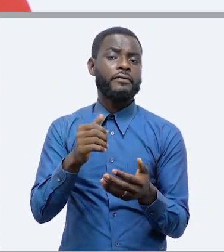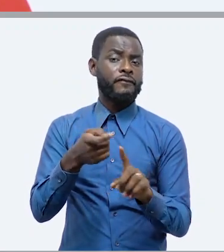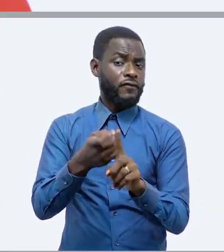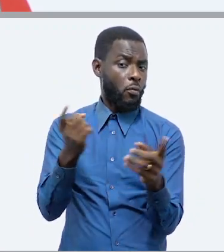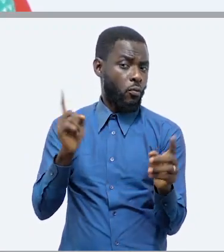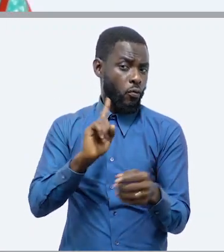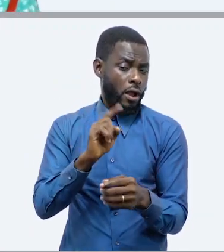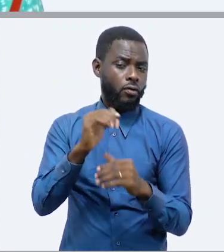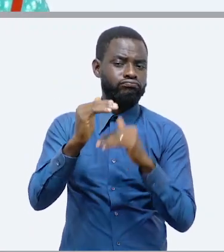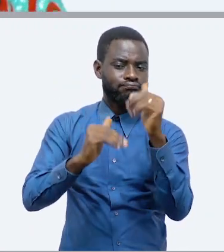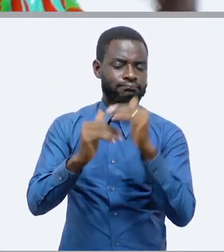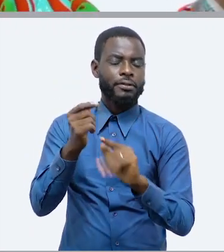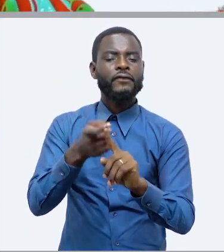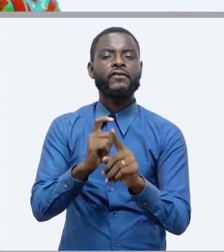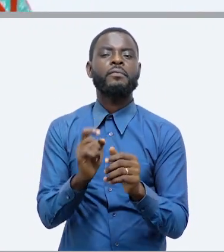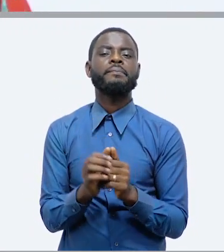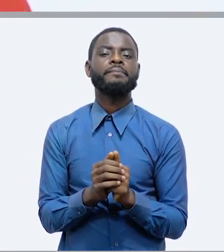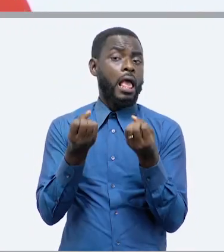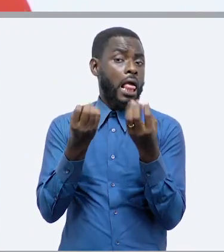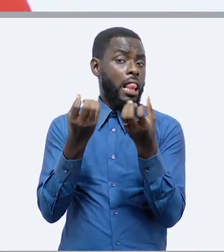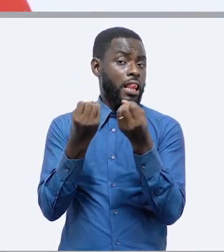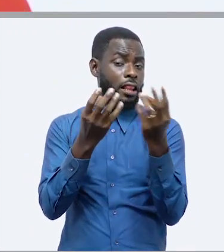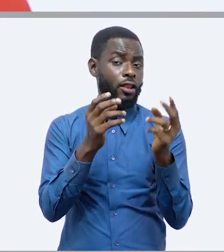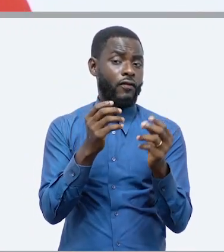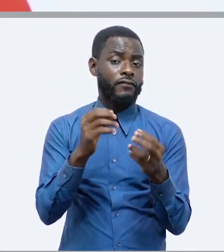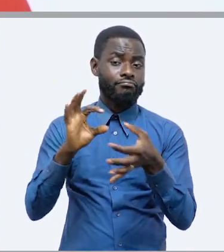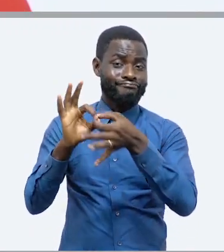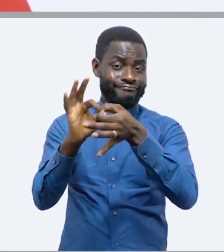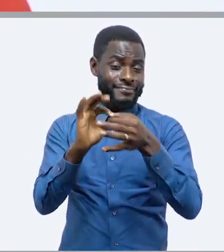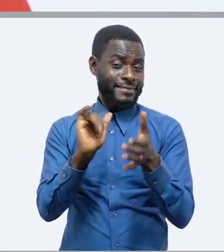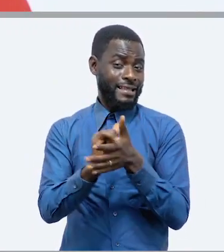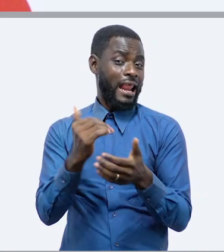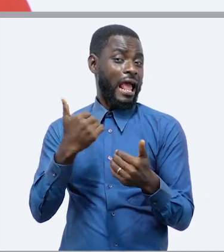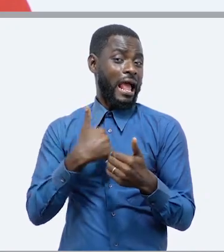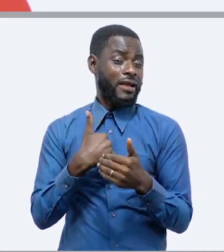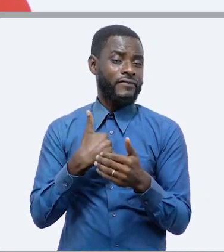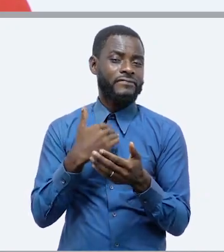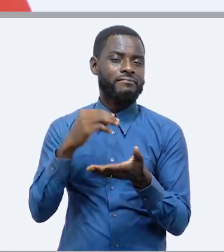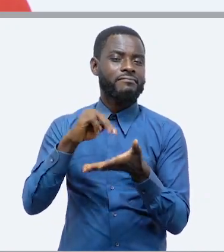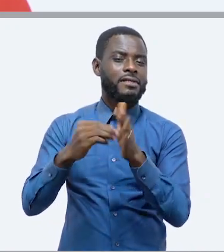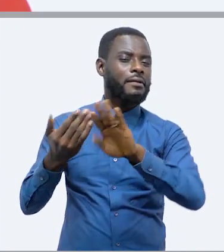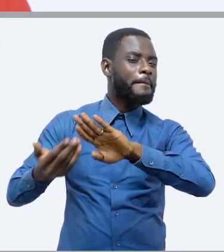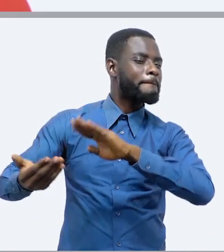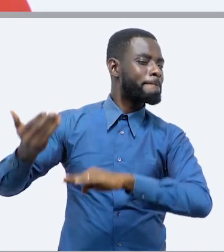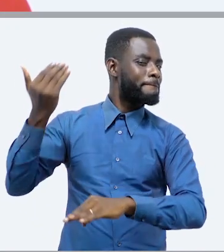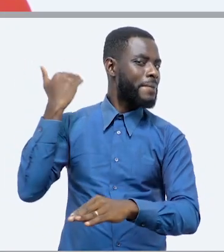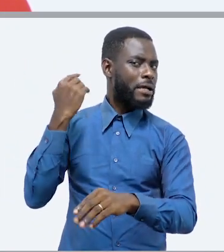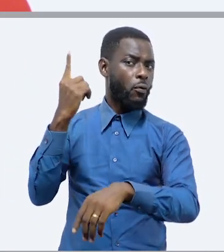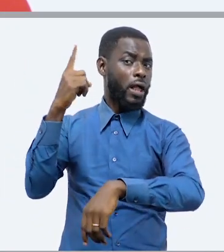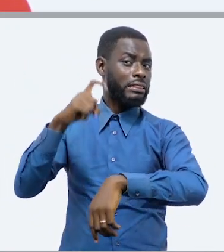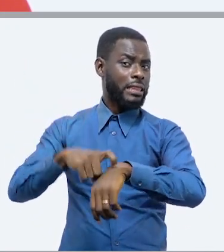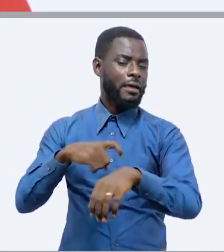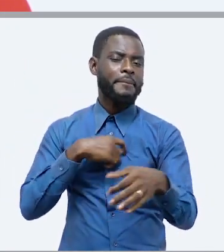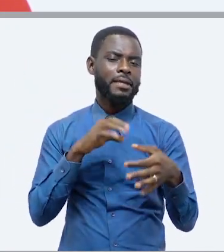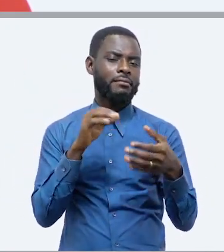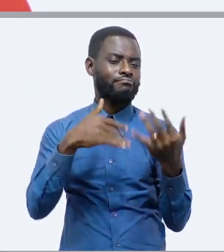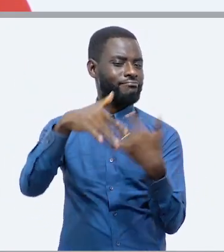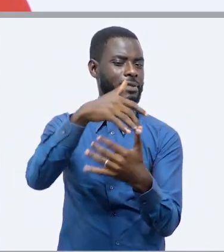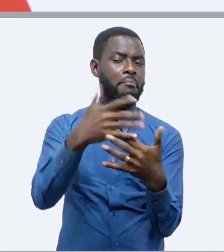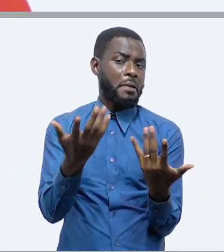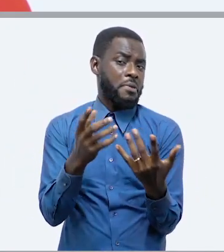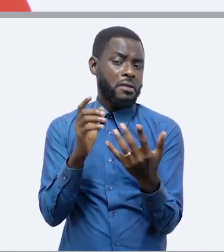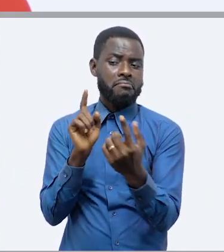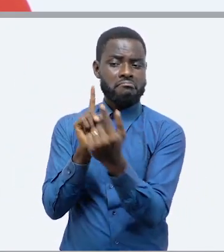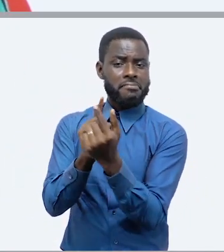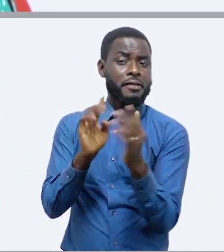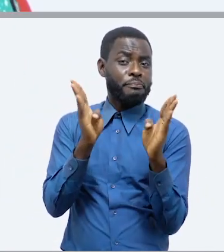ye network no fi afi inyo mai enyo ne ni ye menko me ni ka mekpe ye network shramo no nye se ochie no ni